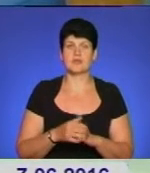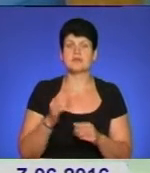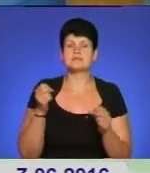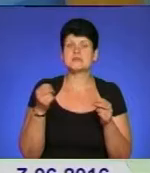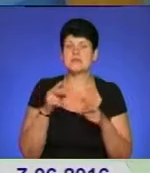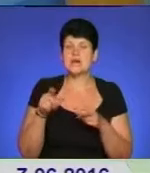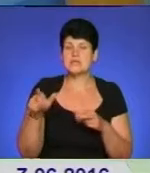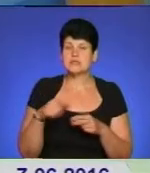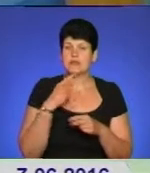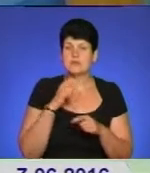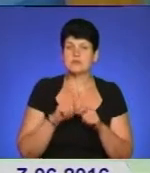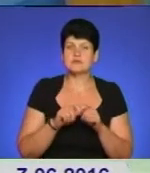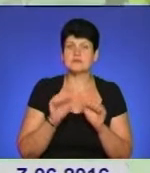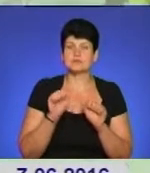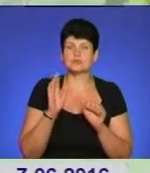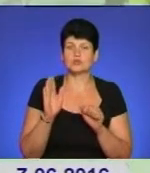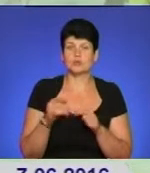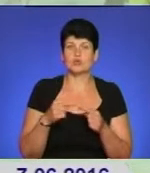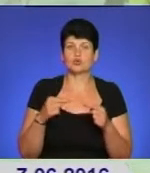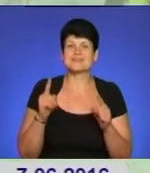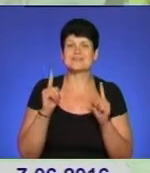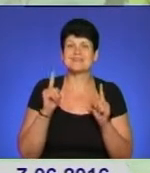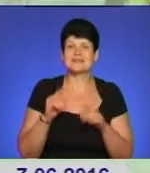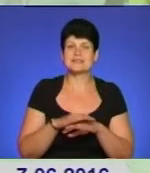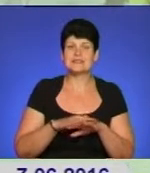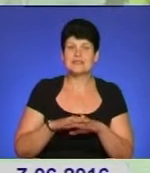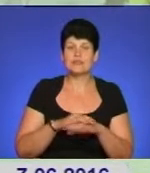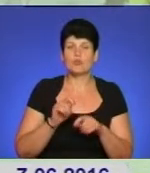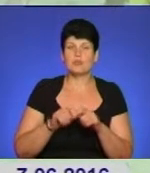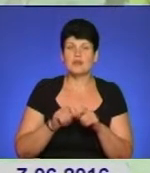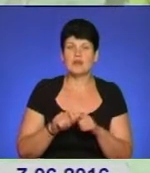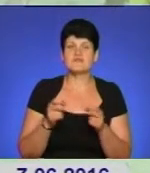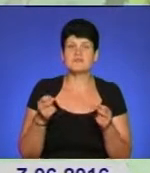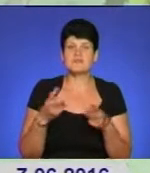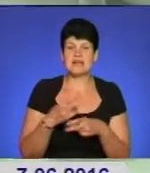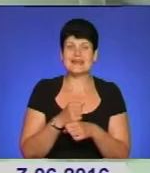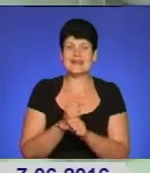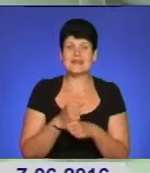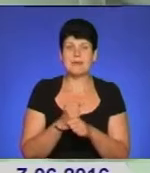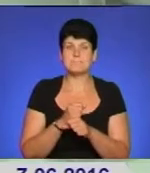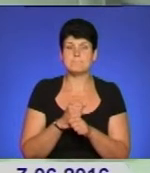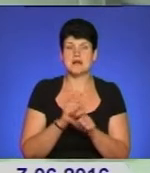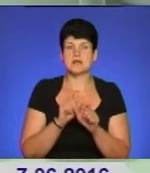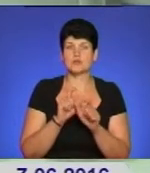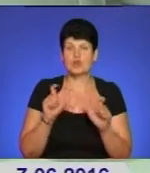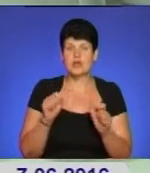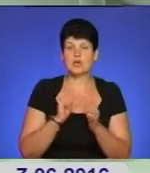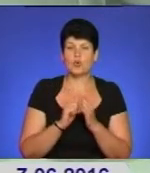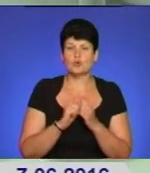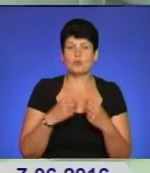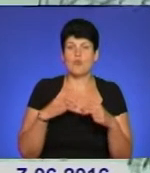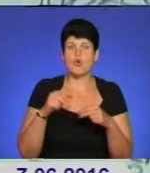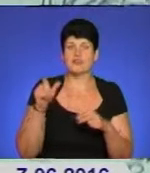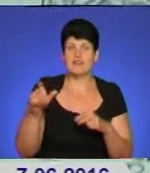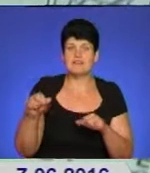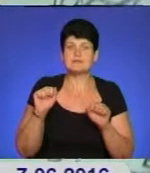продукція, яка... і все ми досліджуємо в лабораторії. Після дослідження ми виписуємо експертний висновок. Це є підтвердження, що вони є якісні і